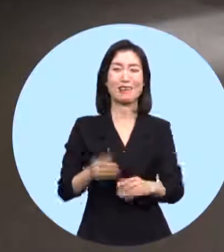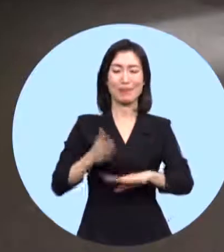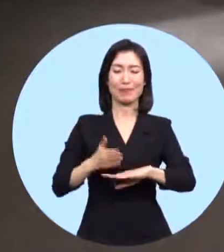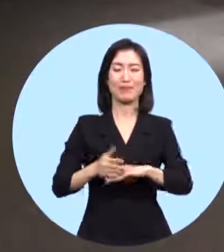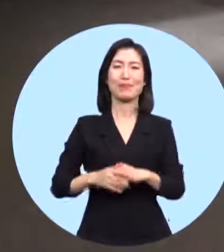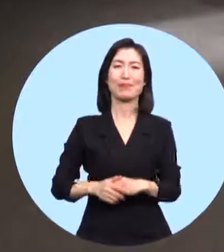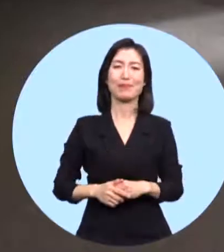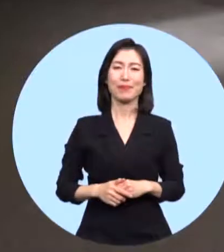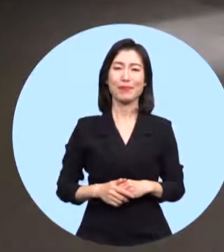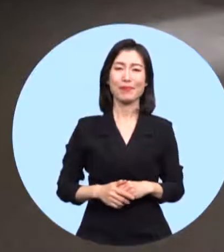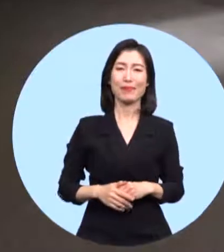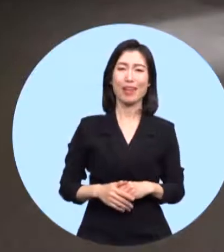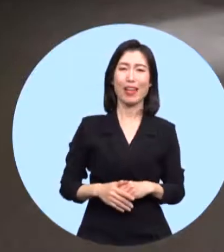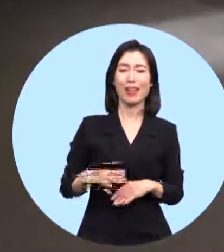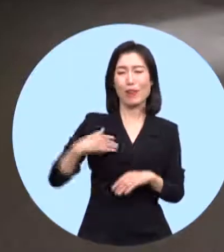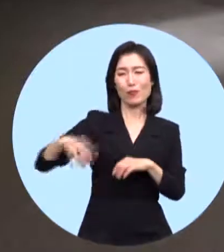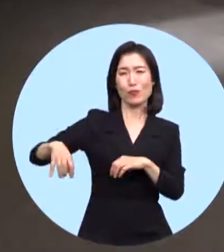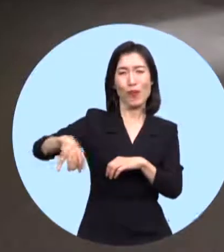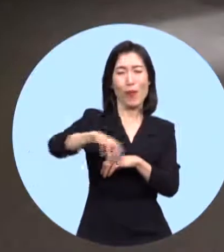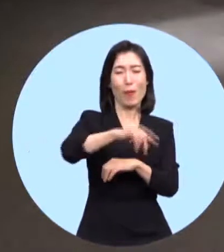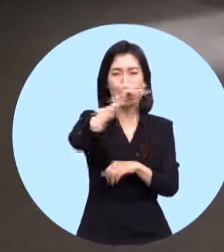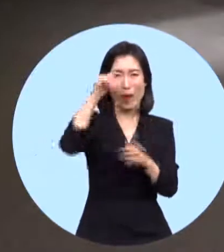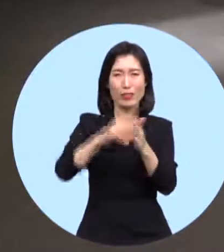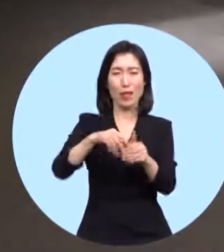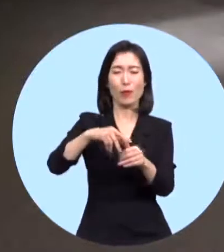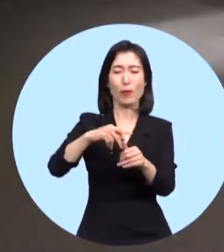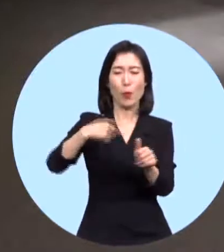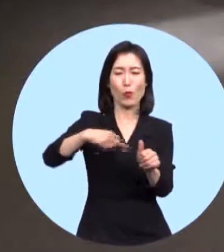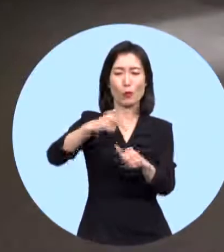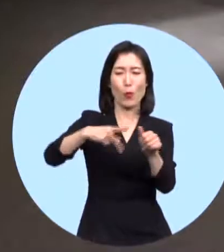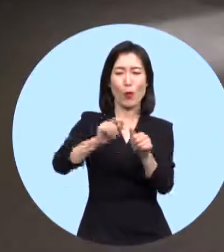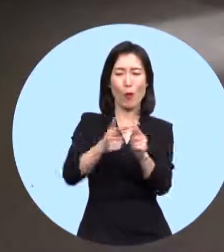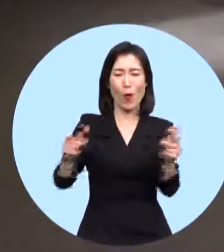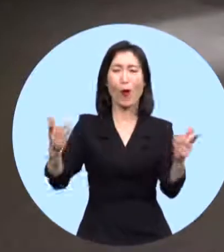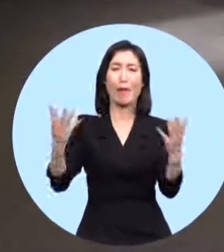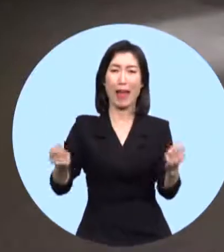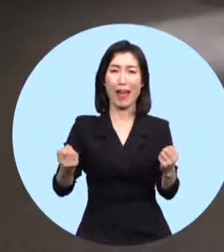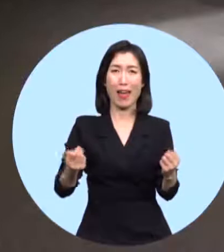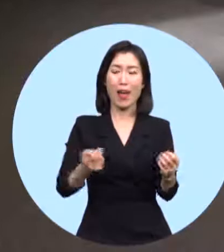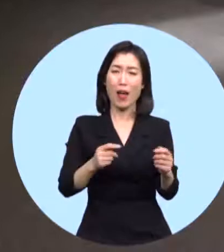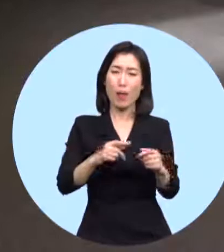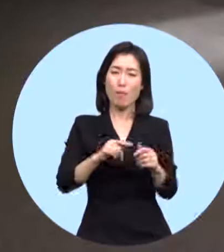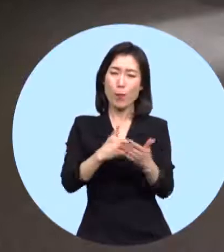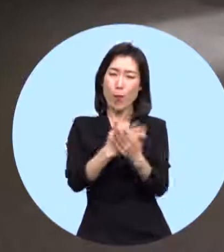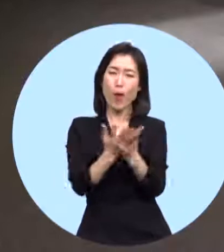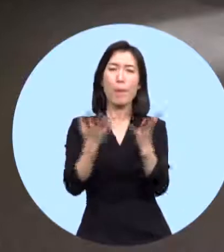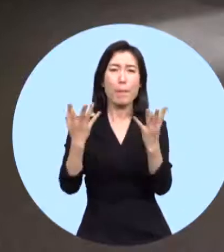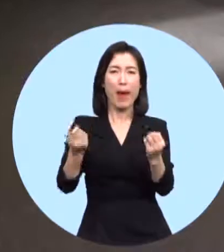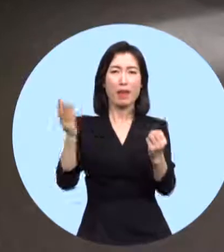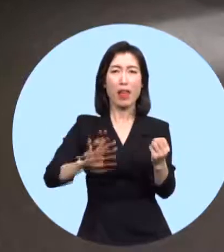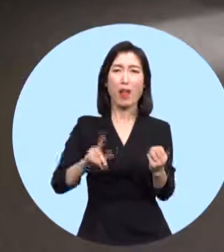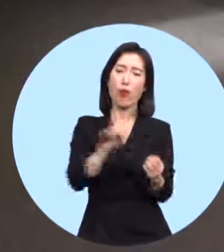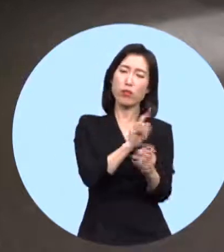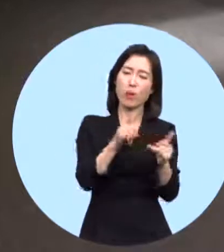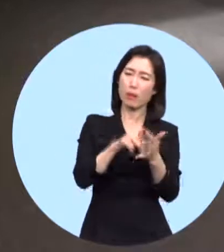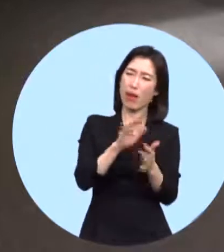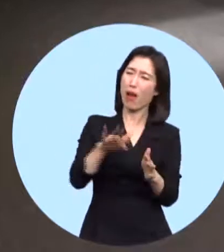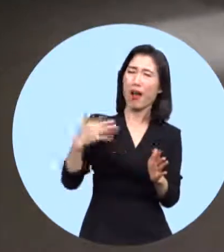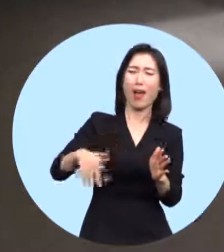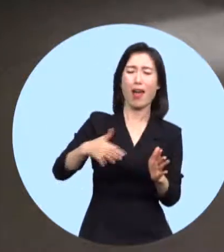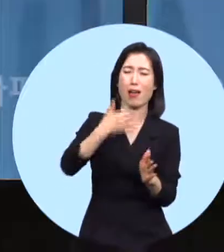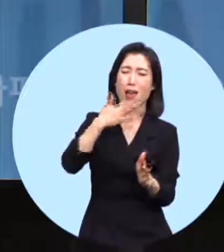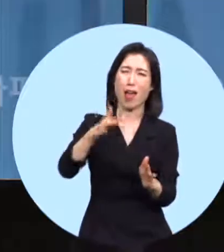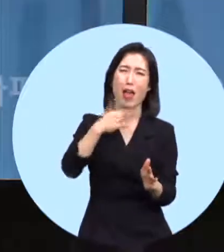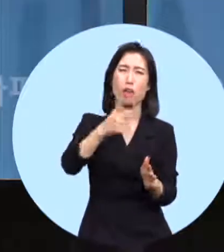감사합니다. 우리 주변에서 굉장히 다양한 평생교육 프로그램을 보고 있습니다만 또 일각에서는 여전히 부족하다고 생각하시는 분도 많은 것